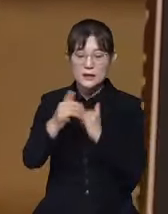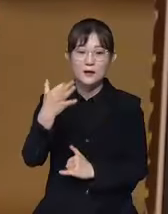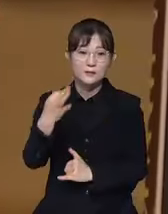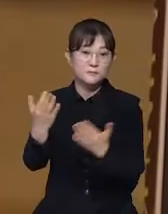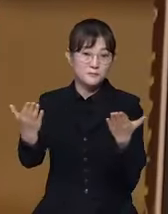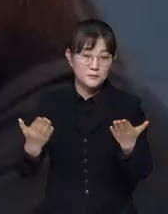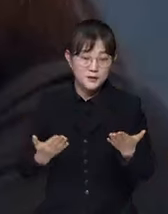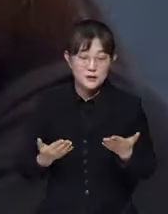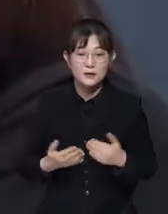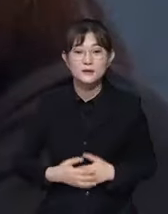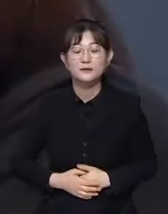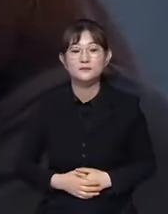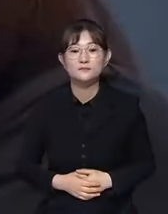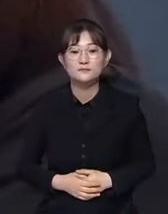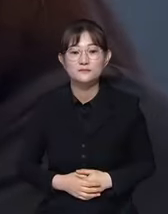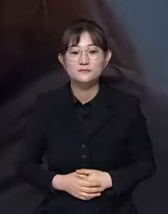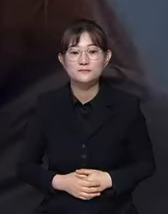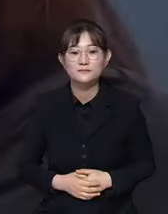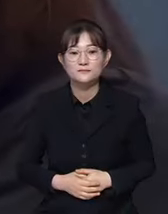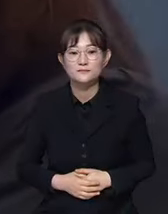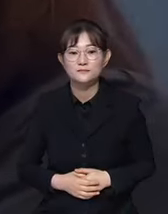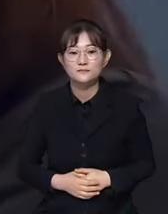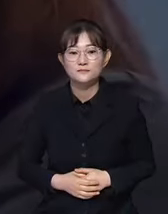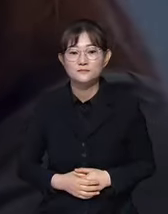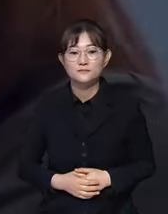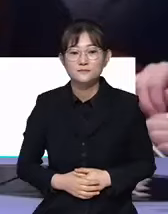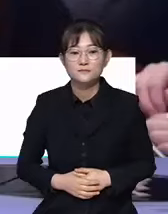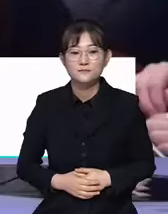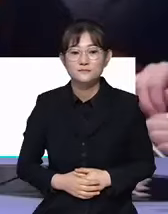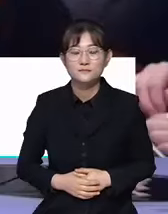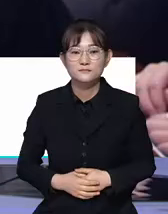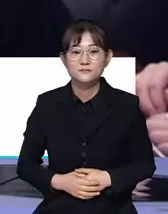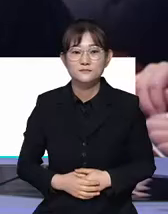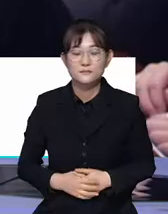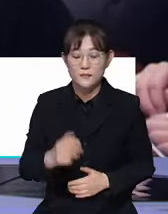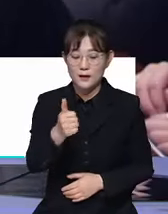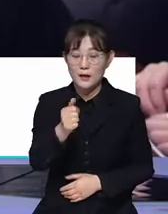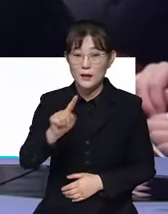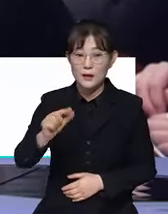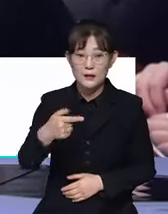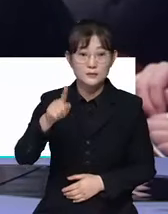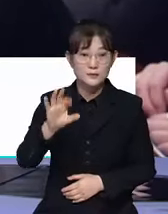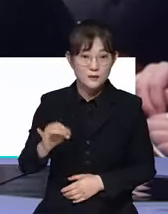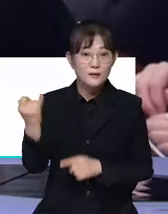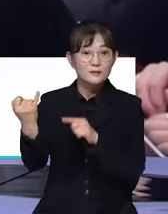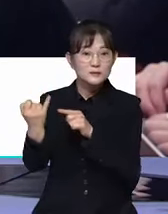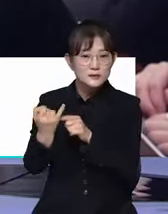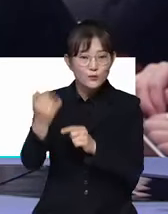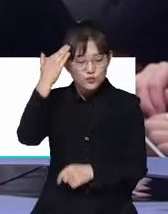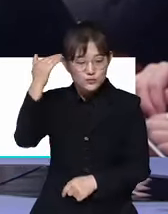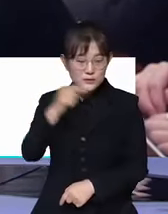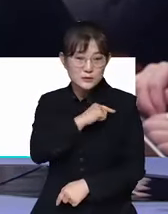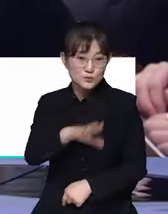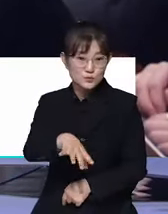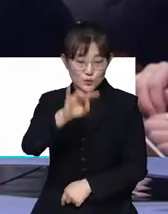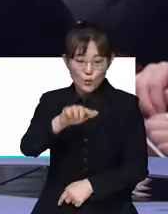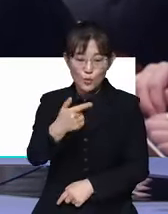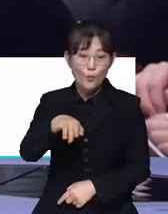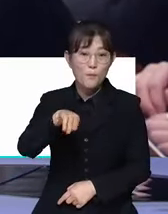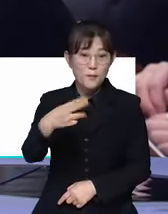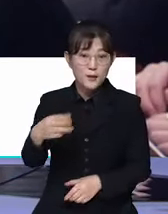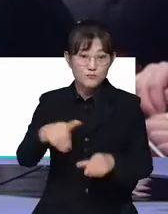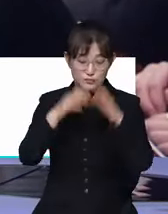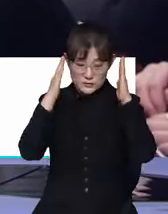수여받습니다 KBC 신민지 있니다 한강 작가의 국내 최초 노벨 문학상 수상